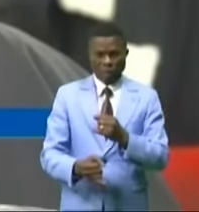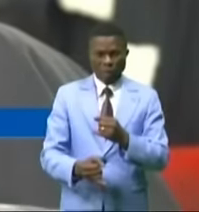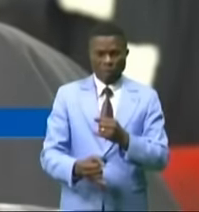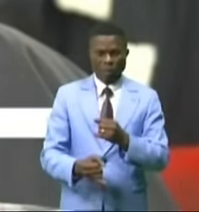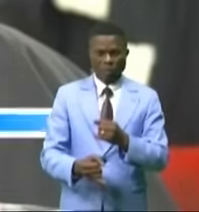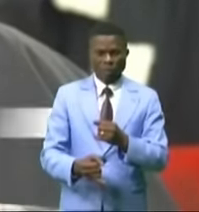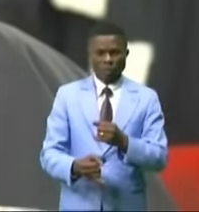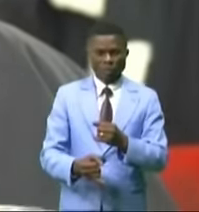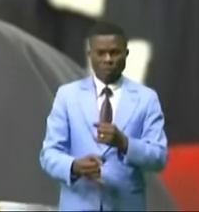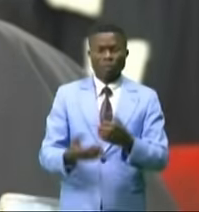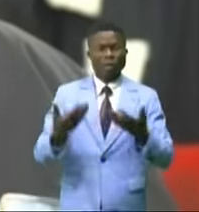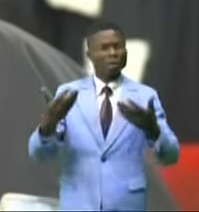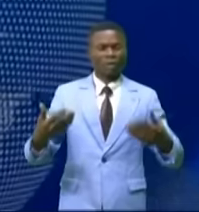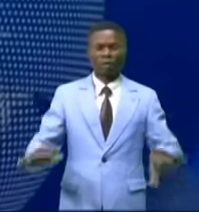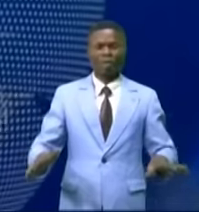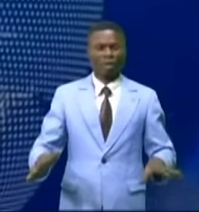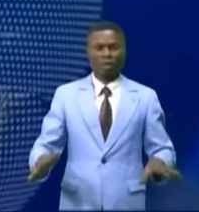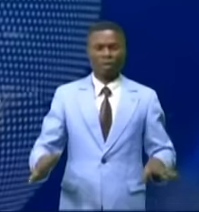c'est terminé.